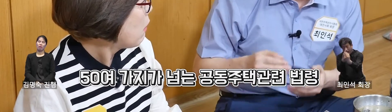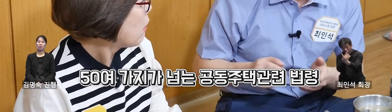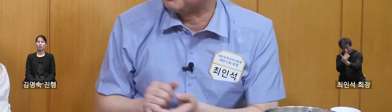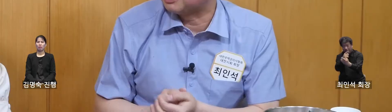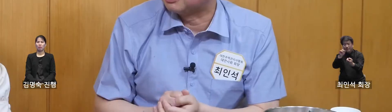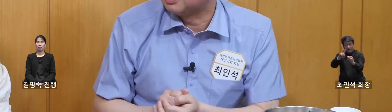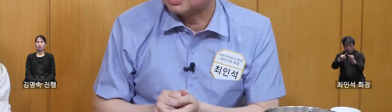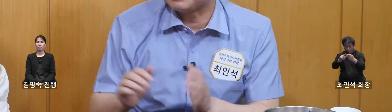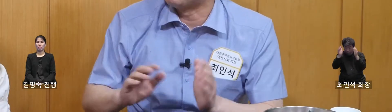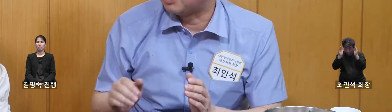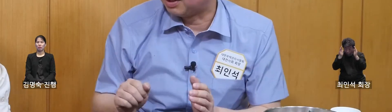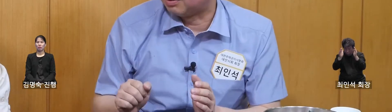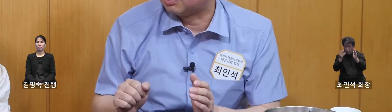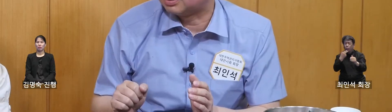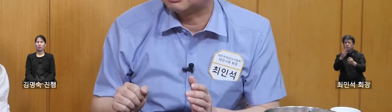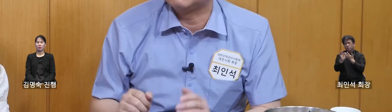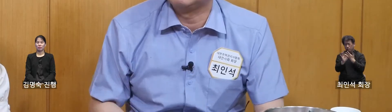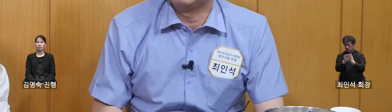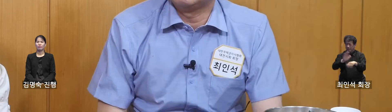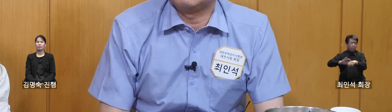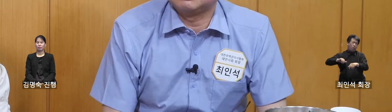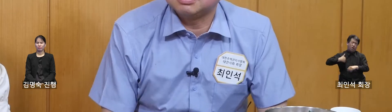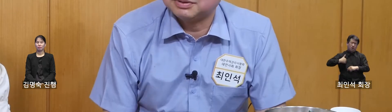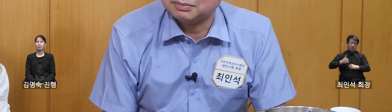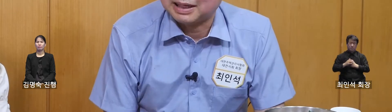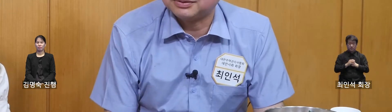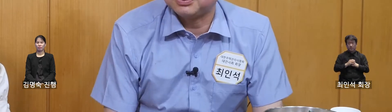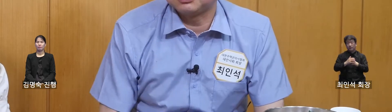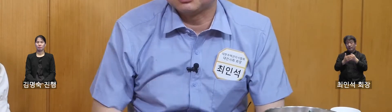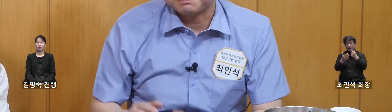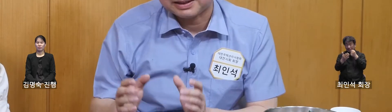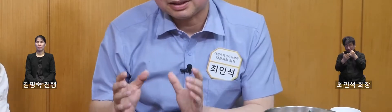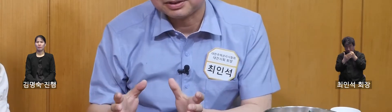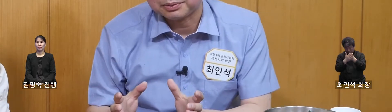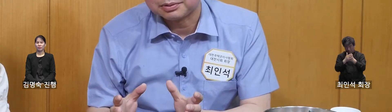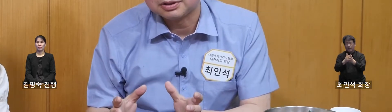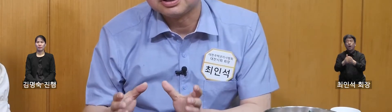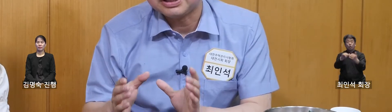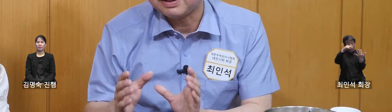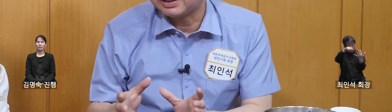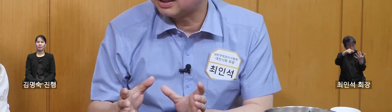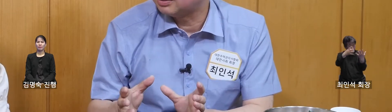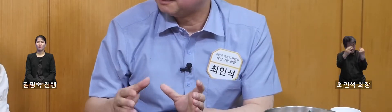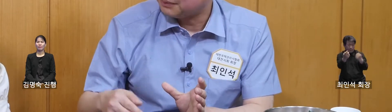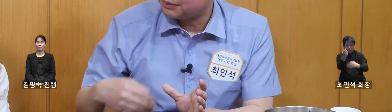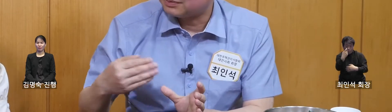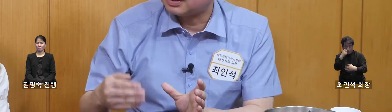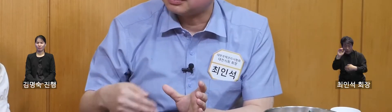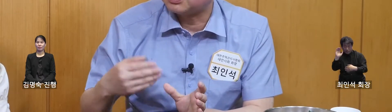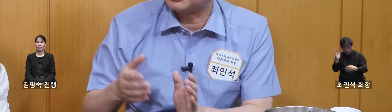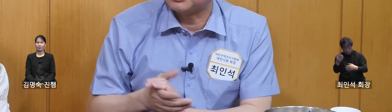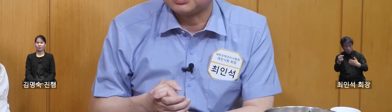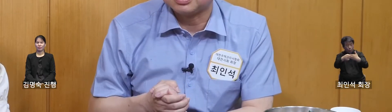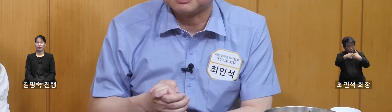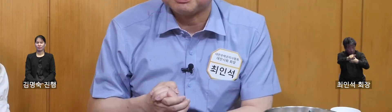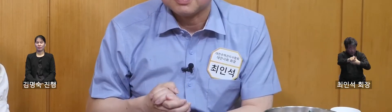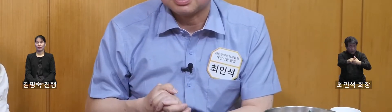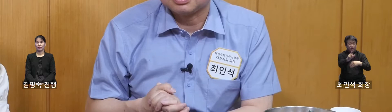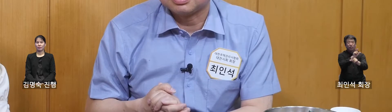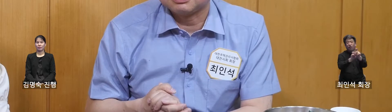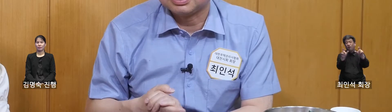받고 있지 않으면 잘 몰라요. 그래서 정말 많은 교육들도 받아야 되고 그거 이외에 필요로 하는 소양